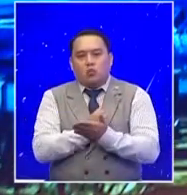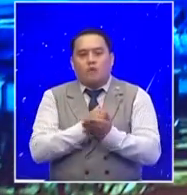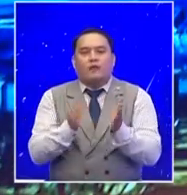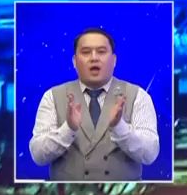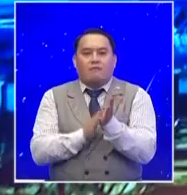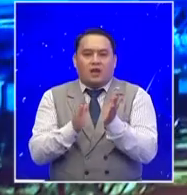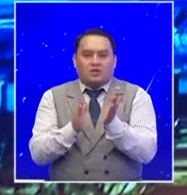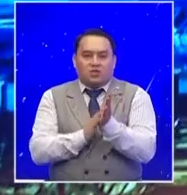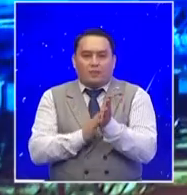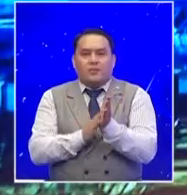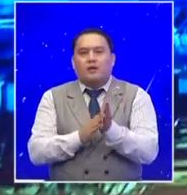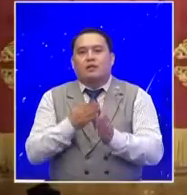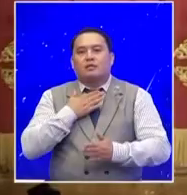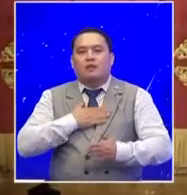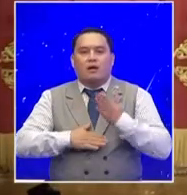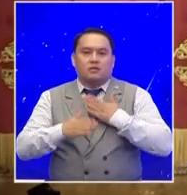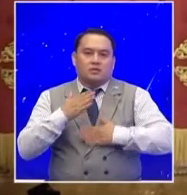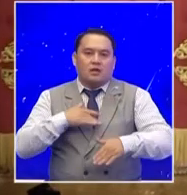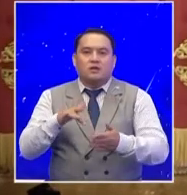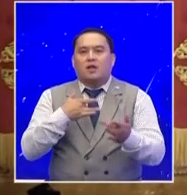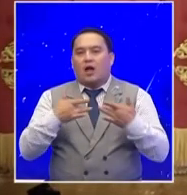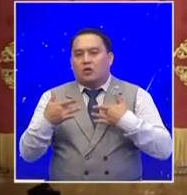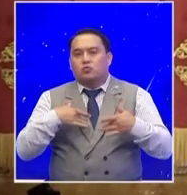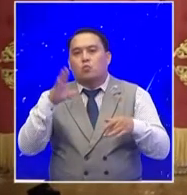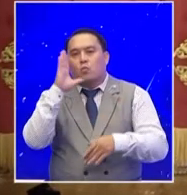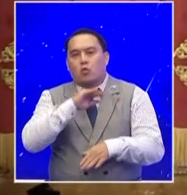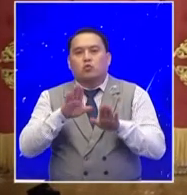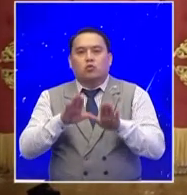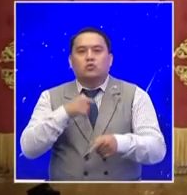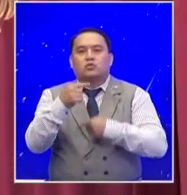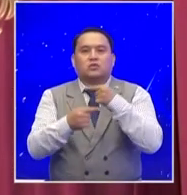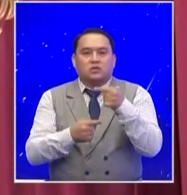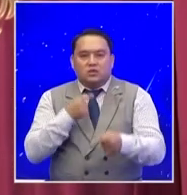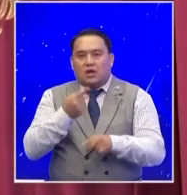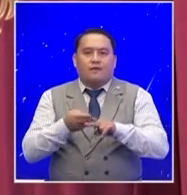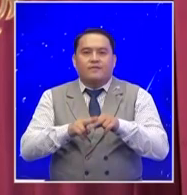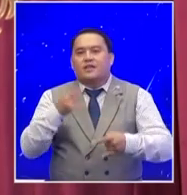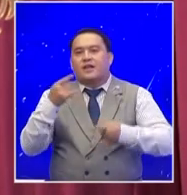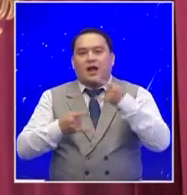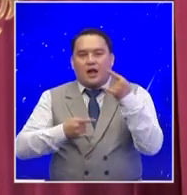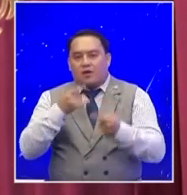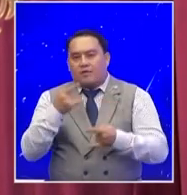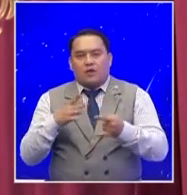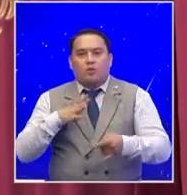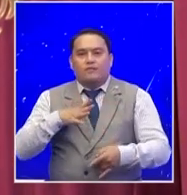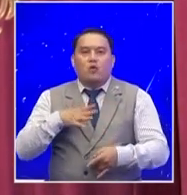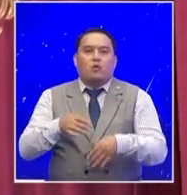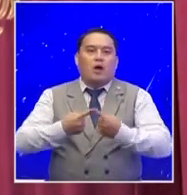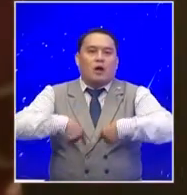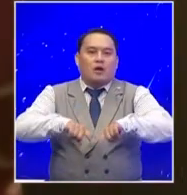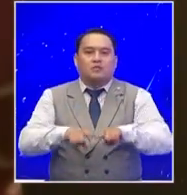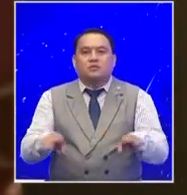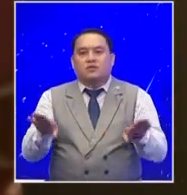овациям. Однако насладиться театральной постановкой зрители смогут лишь через телеэкраны. Телевизионные съемки